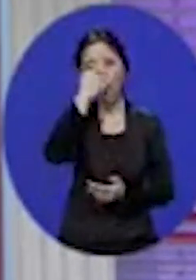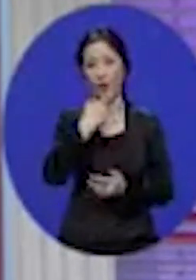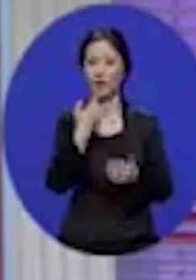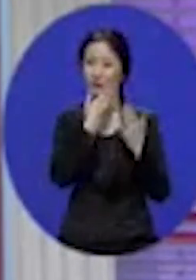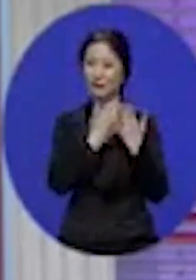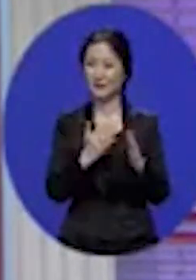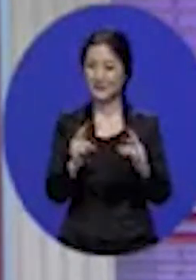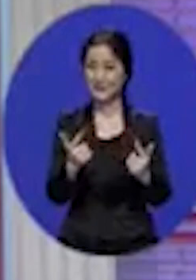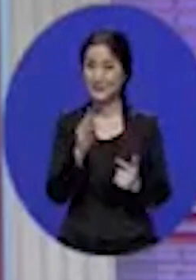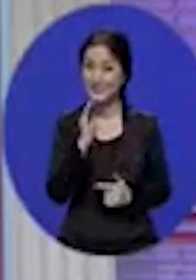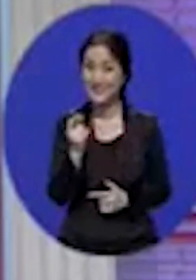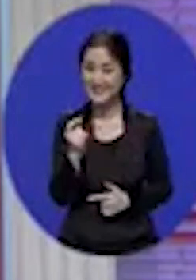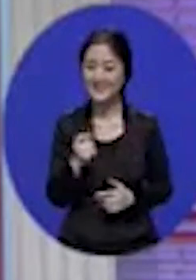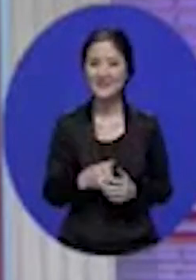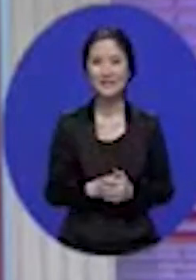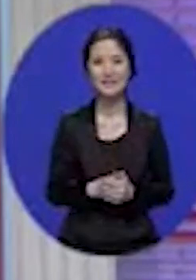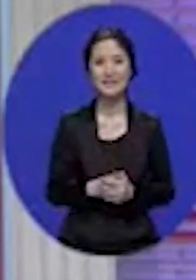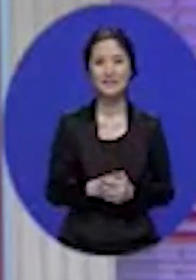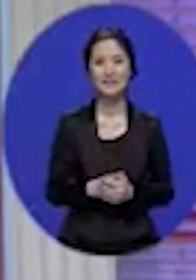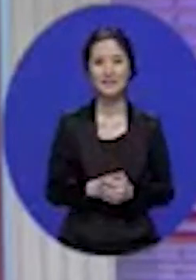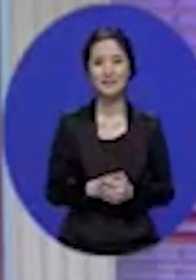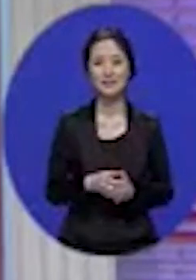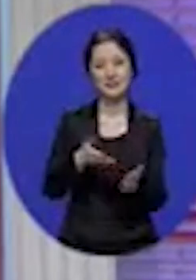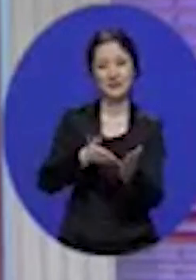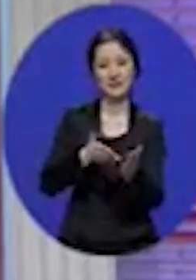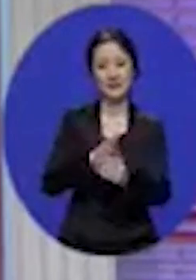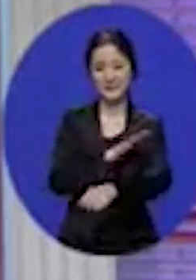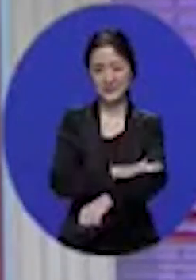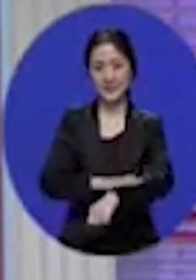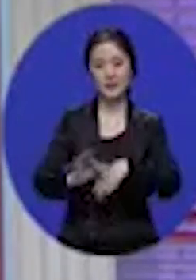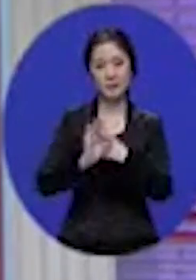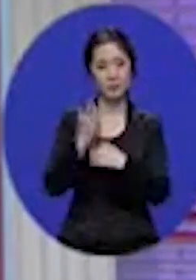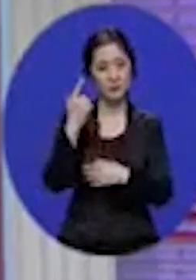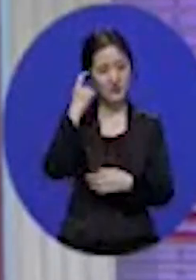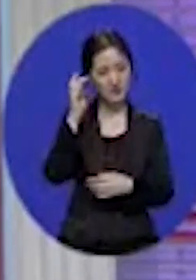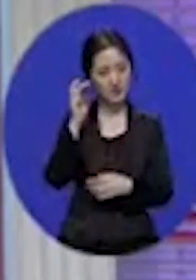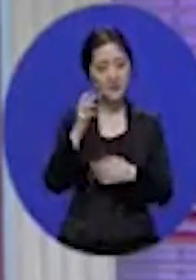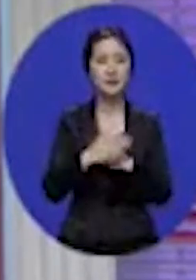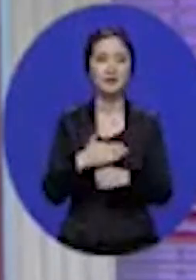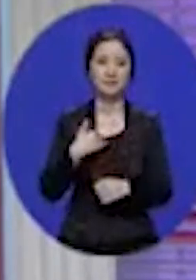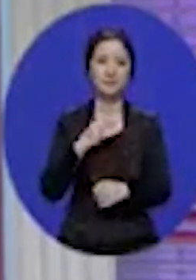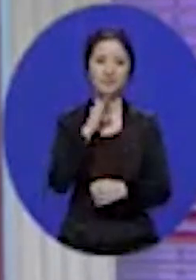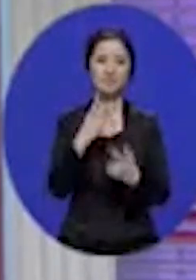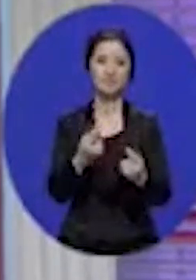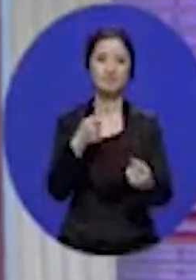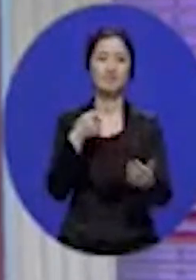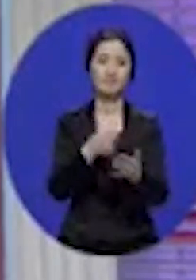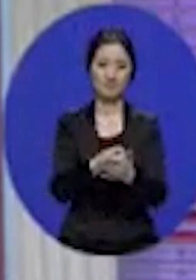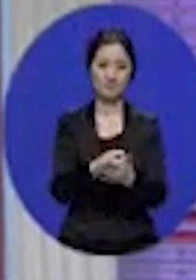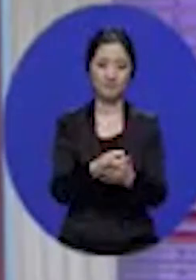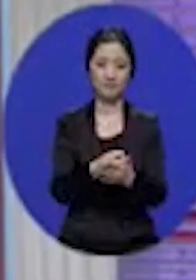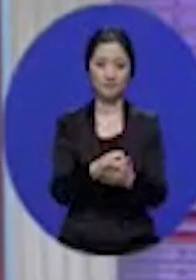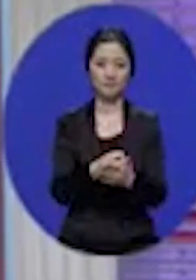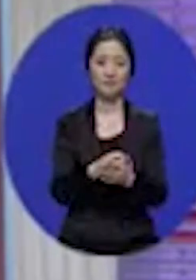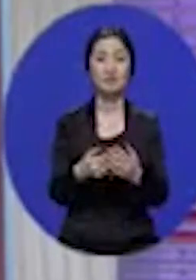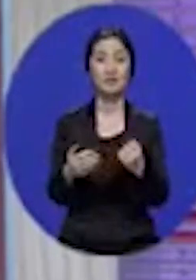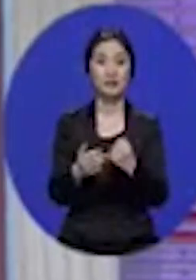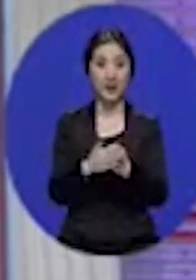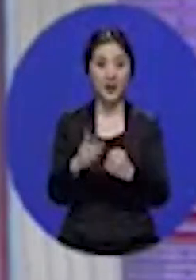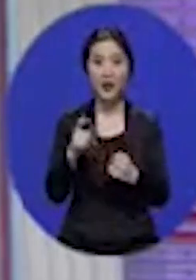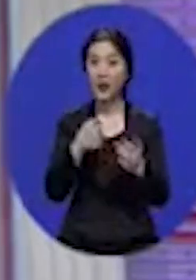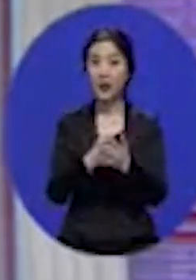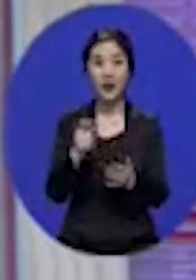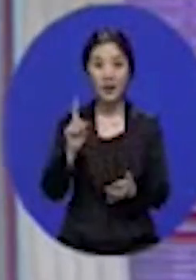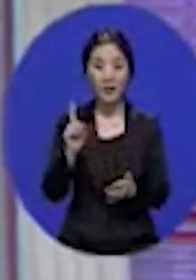그냥 뭐 이렇게 중계만 잘 안 될 것 같으니까. 자, 이걸 한번 해보자. 그런 생각이 들었습니다. 그래서 결정한 게 바로